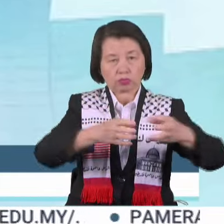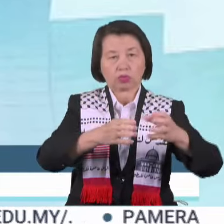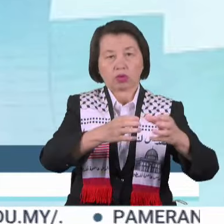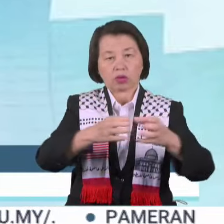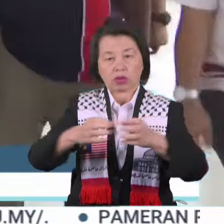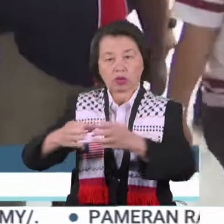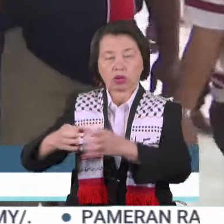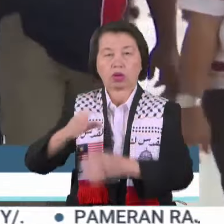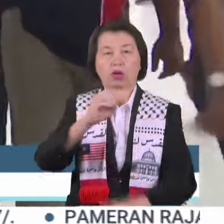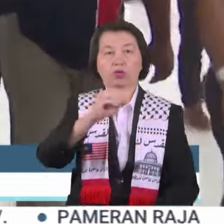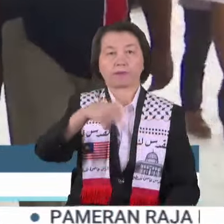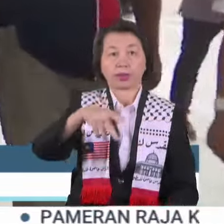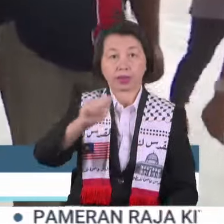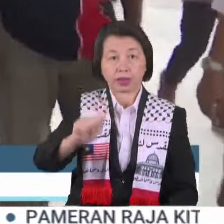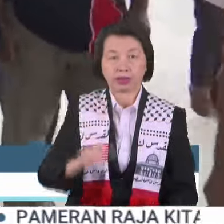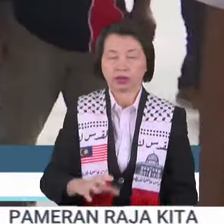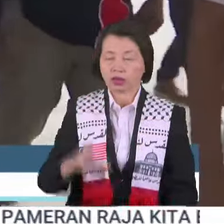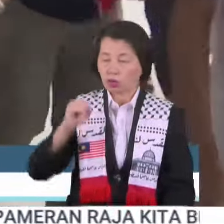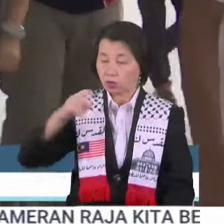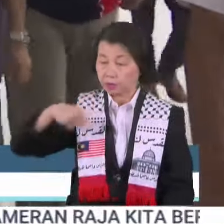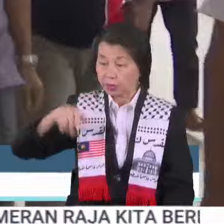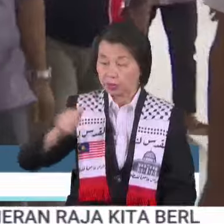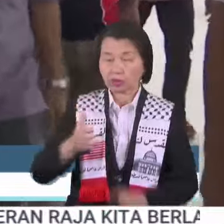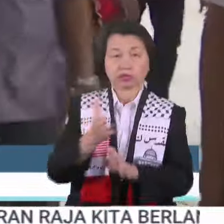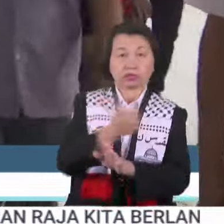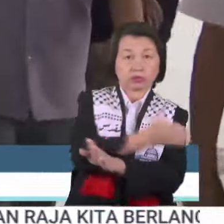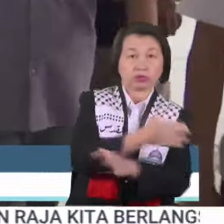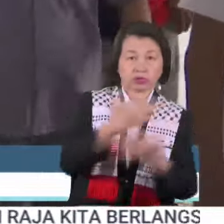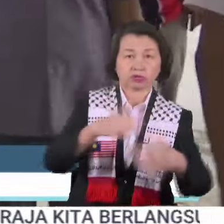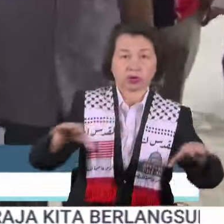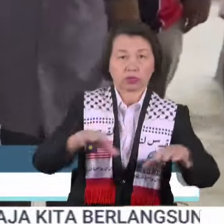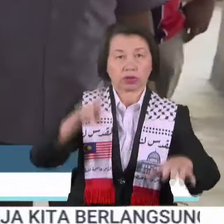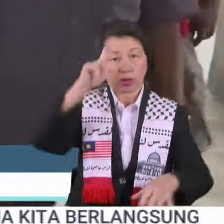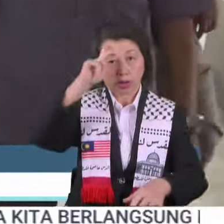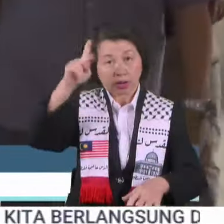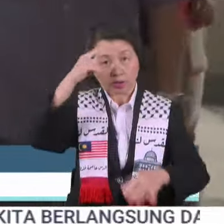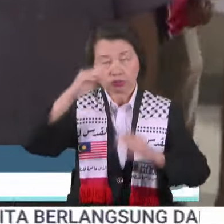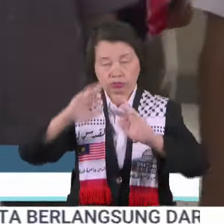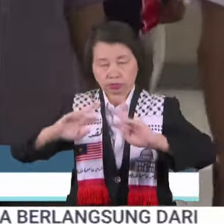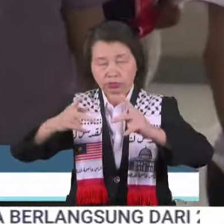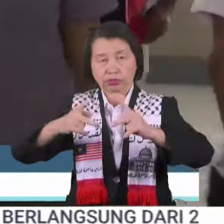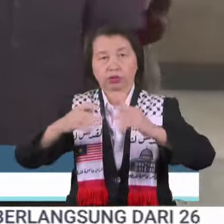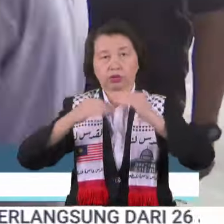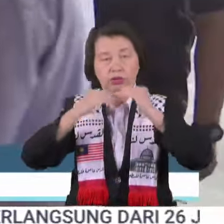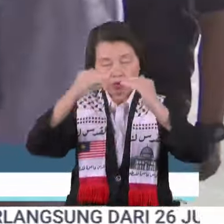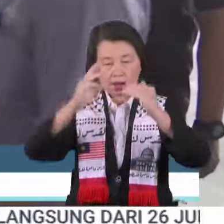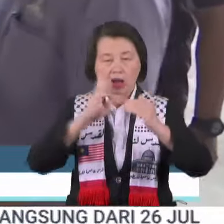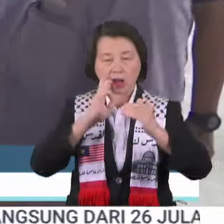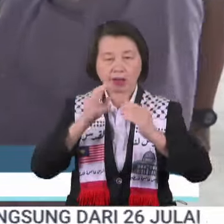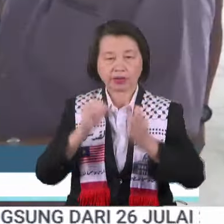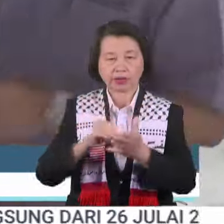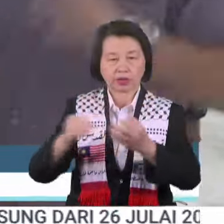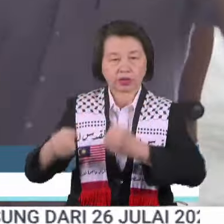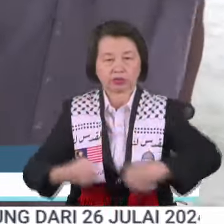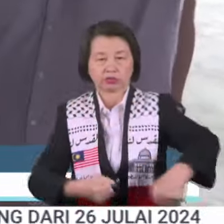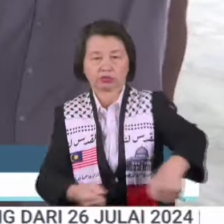OPA. OPA sebelum ini telah dilaksana di Kelantan untuk tingkatkan paras air di sungai.